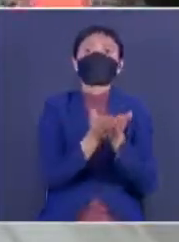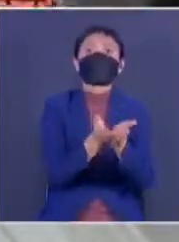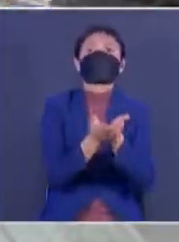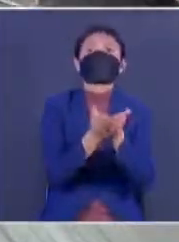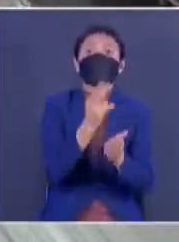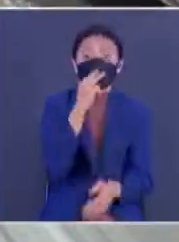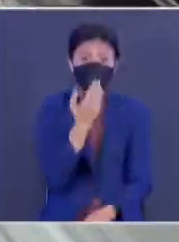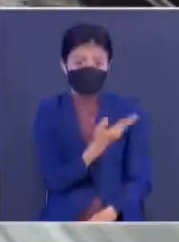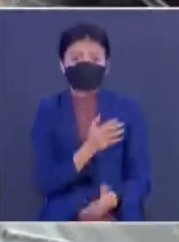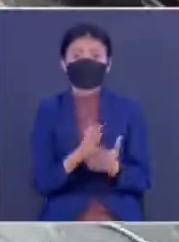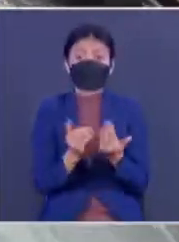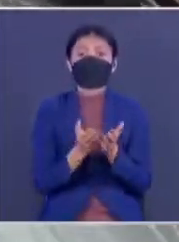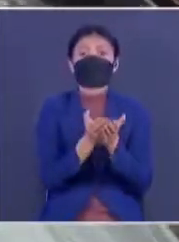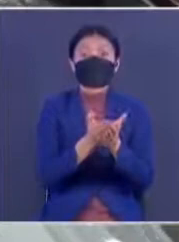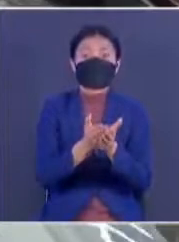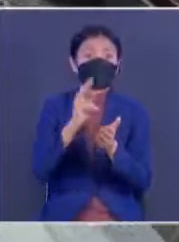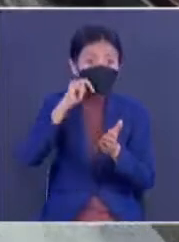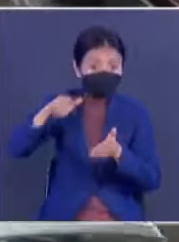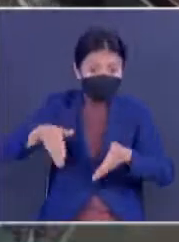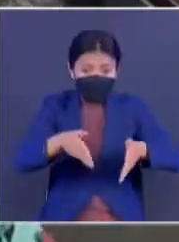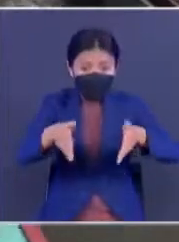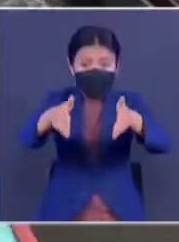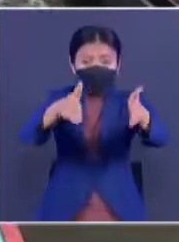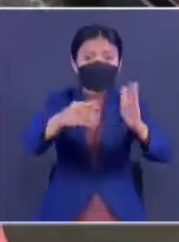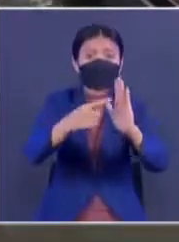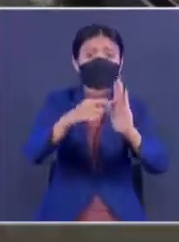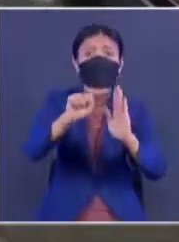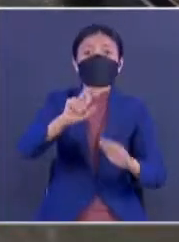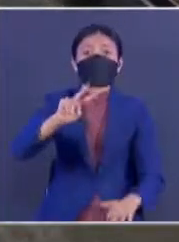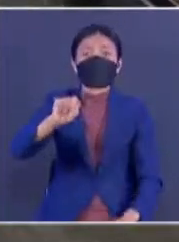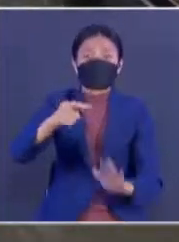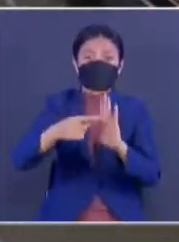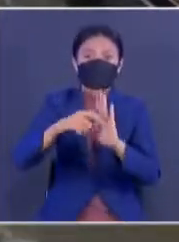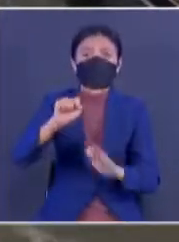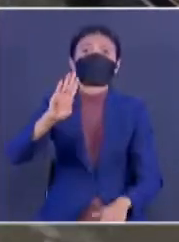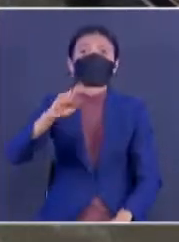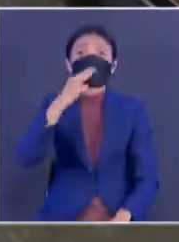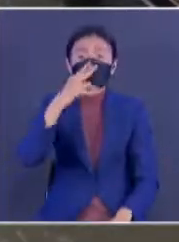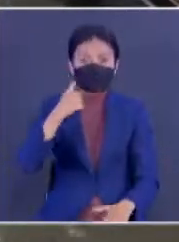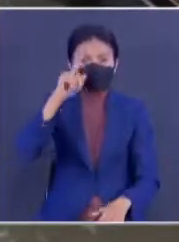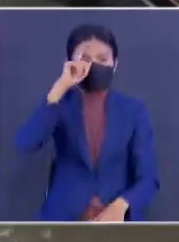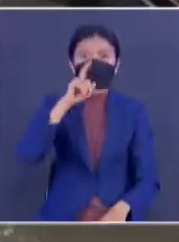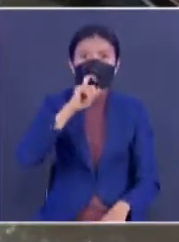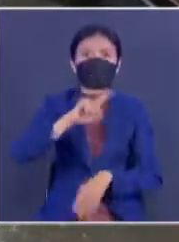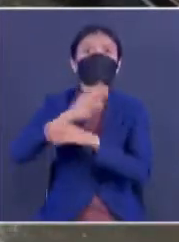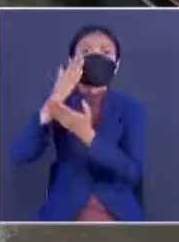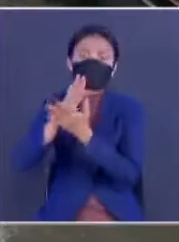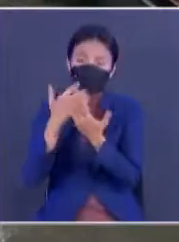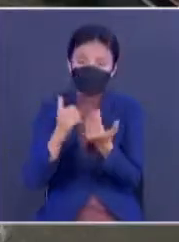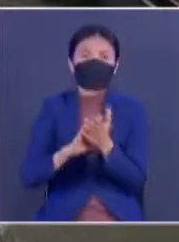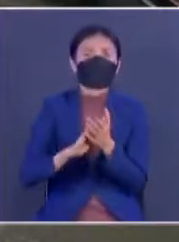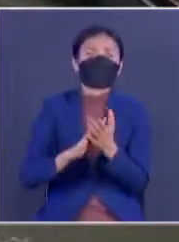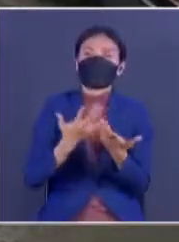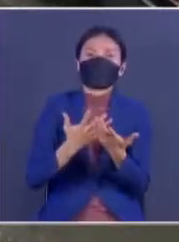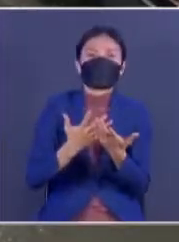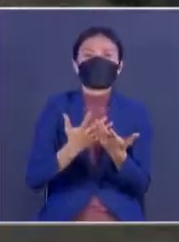กมาบอกว่าเรือคลองแสนแสบเนี่ยต้องงดเดินเรือเฉพาะวันเสาร์อาทิตย์และวันหยุดนักขัตฤกษ์เลยนะครับแล้วก็เริ่มเสาร์นี้เป็นต้น